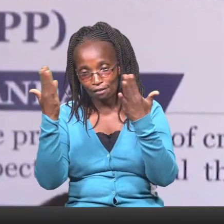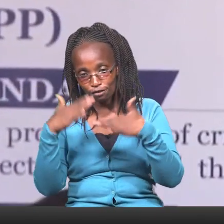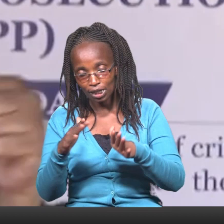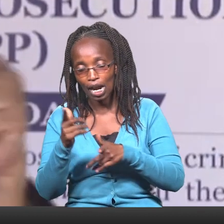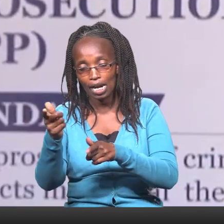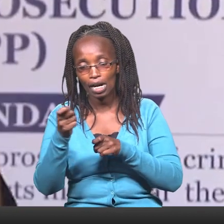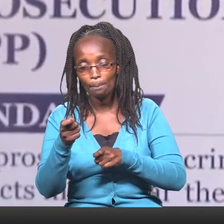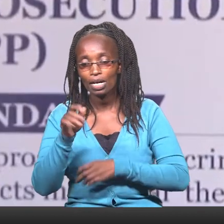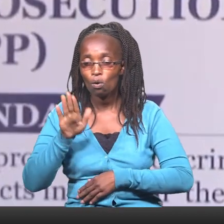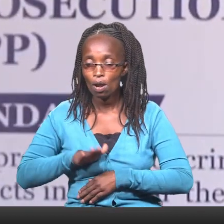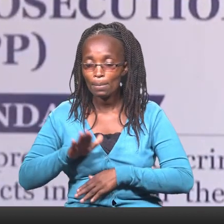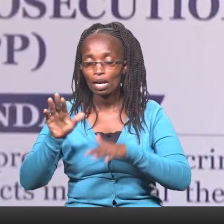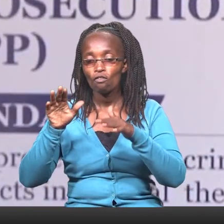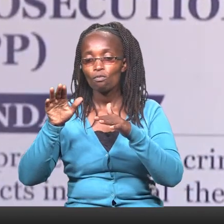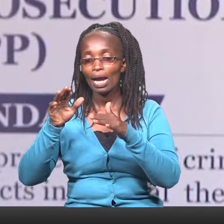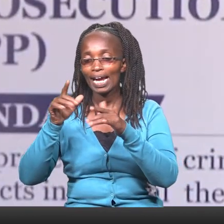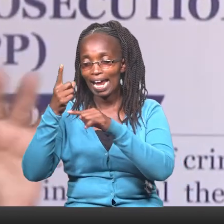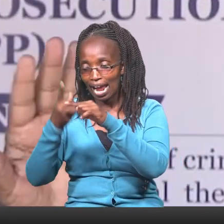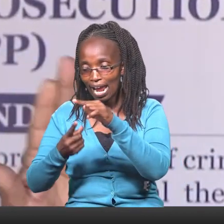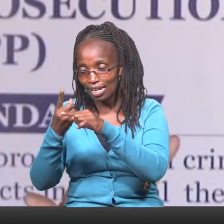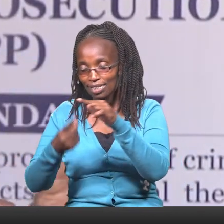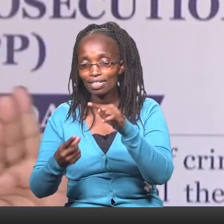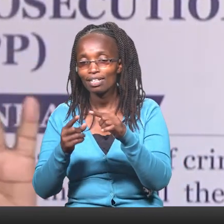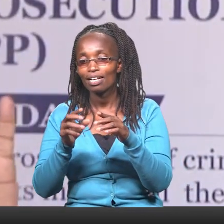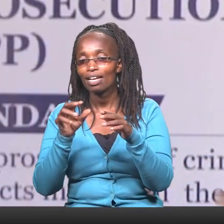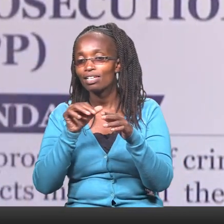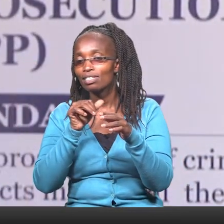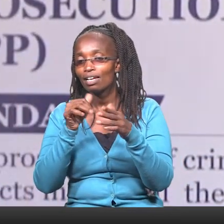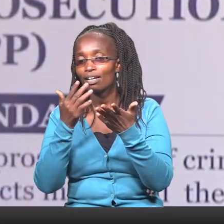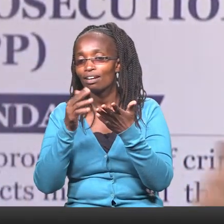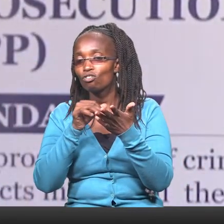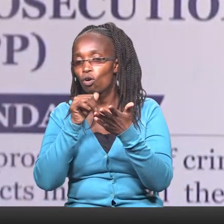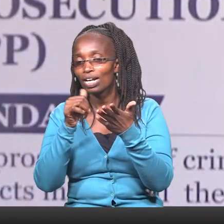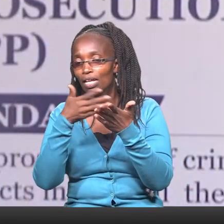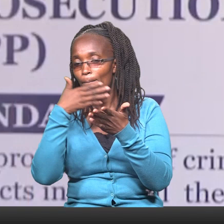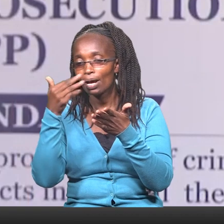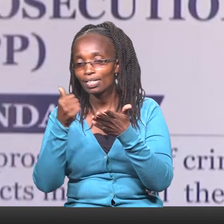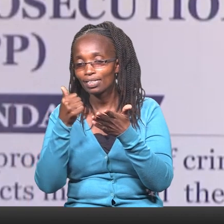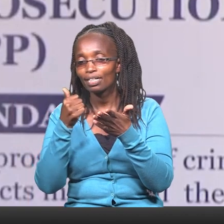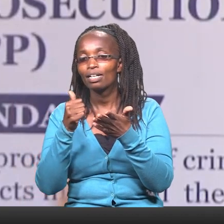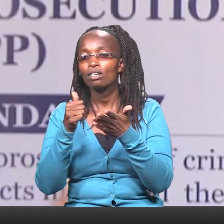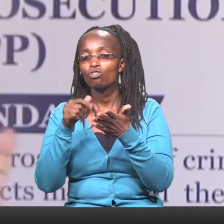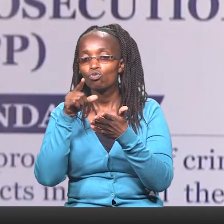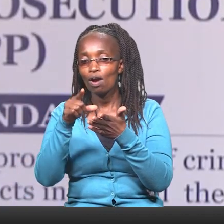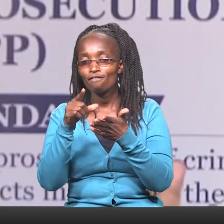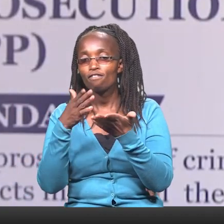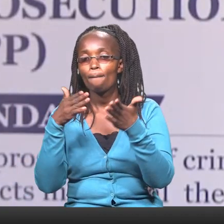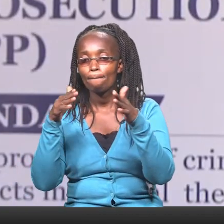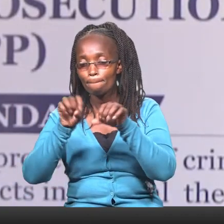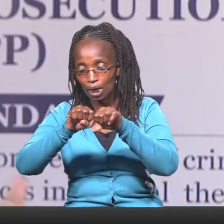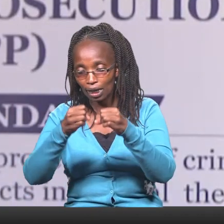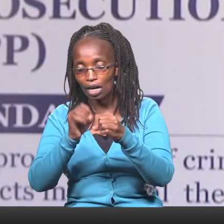age, and raping a woman of my age is really disempowering that woman completely and violating her